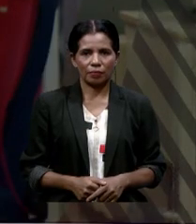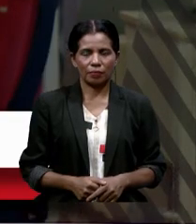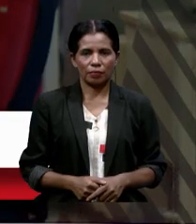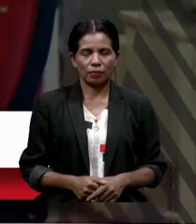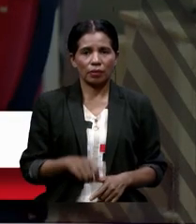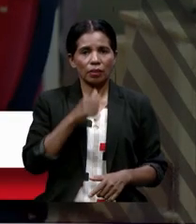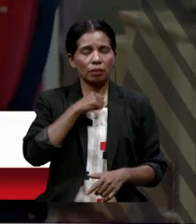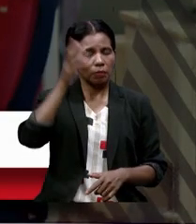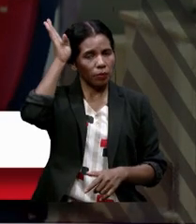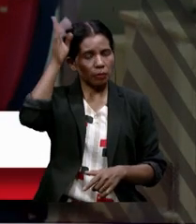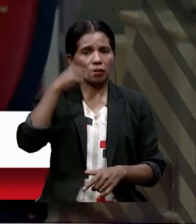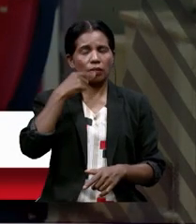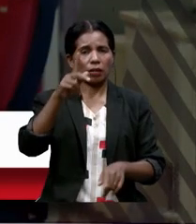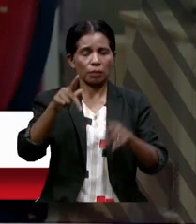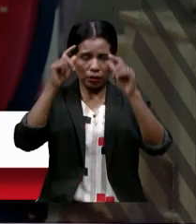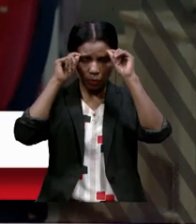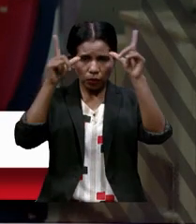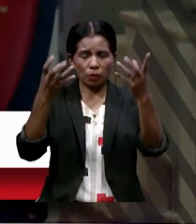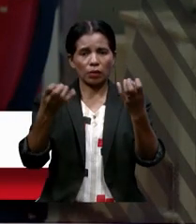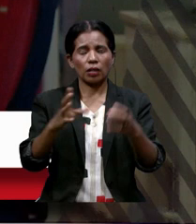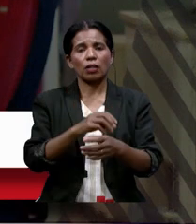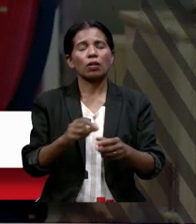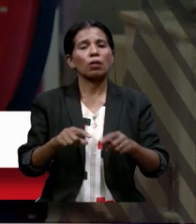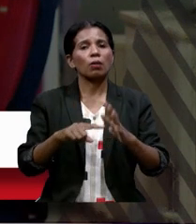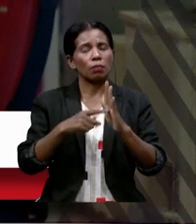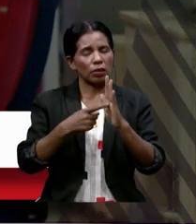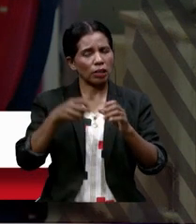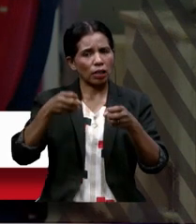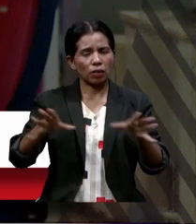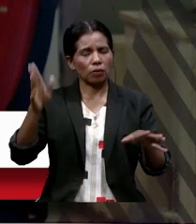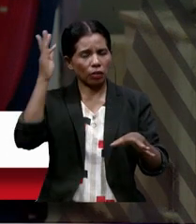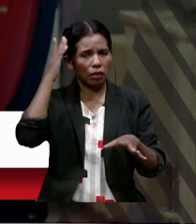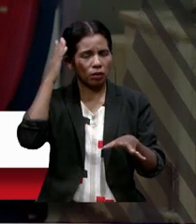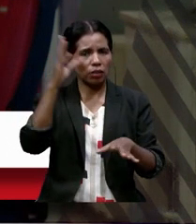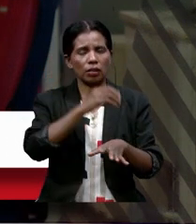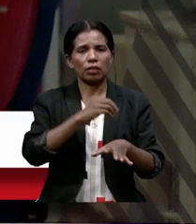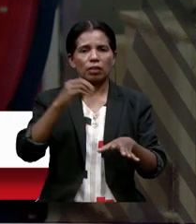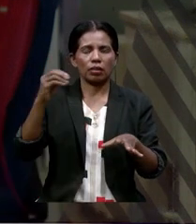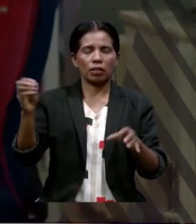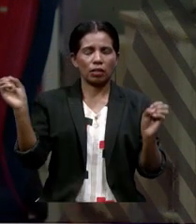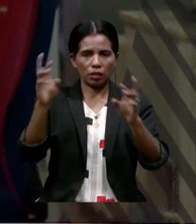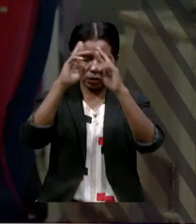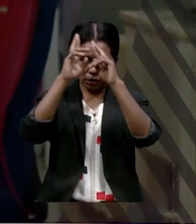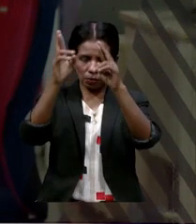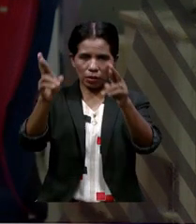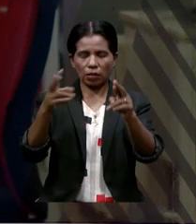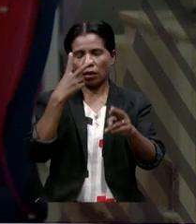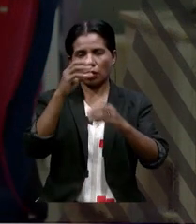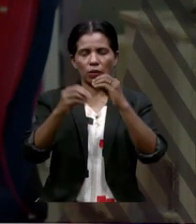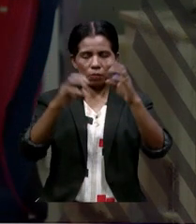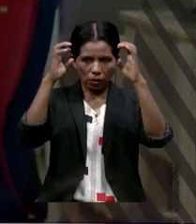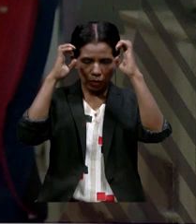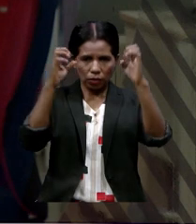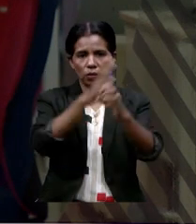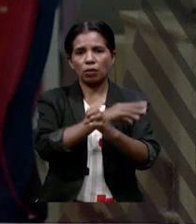Bispus era considera timoroam barak hahula con conciencia y aspecto moral no critica qualidad de educação no